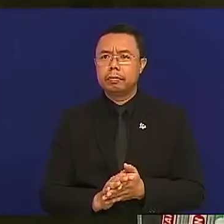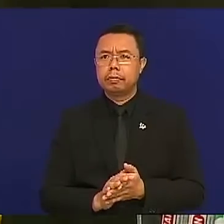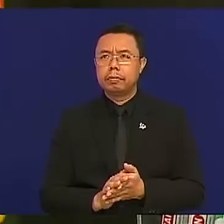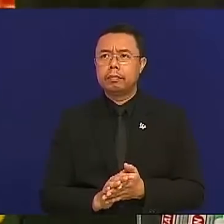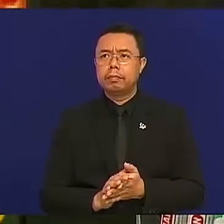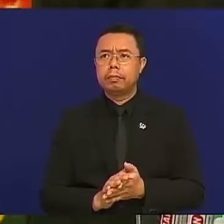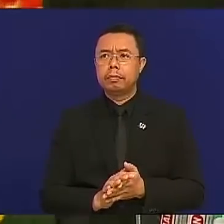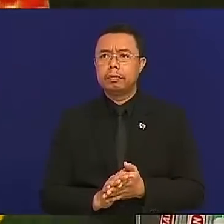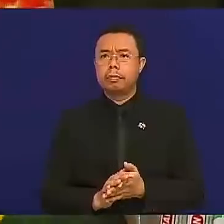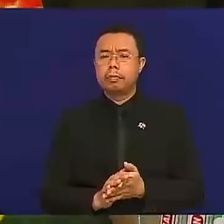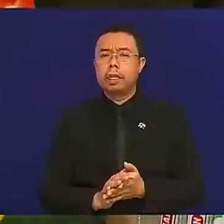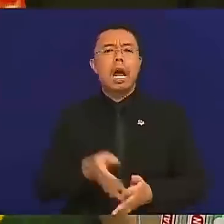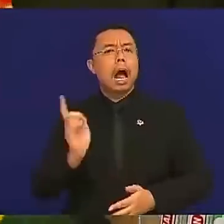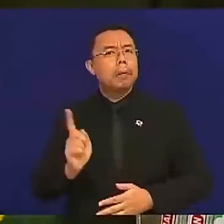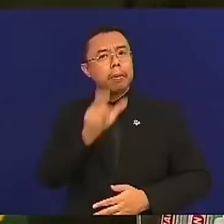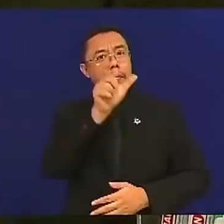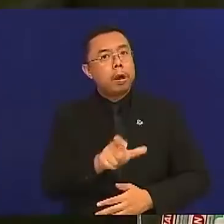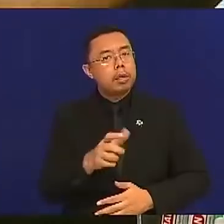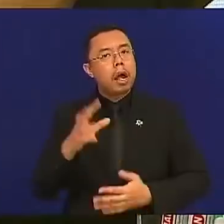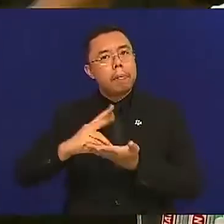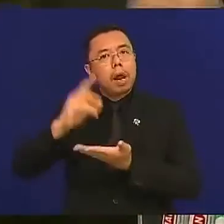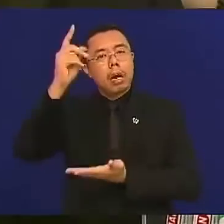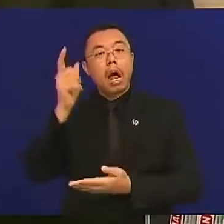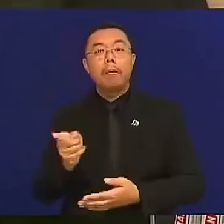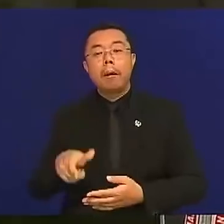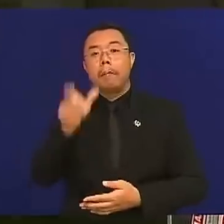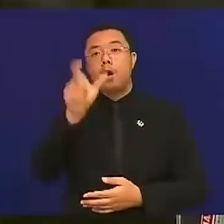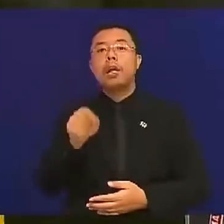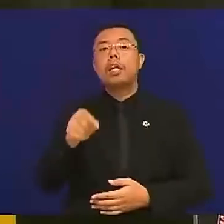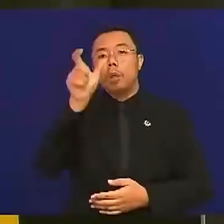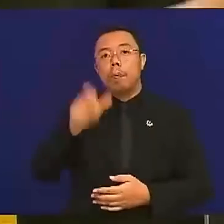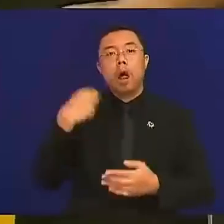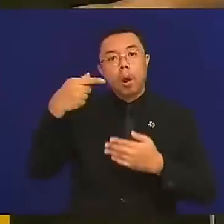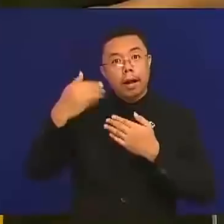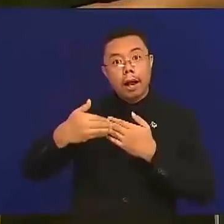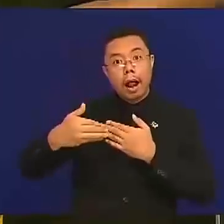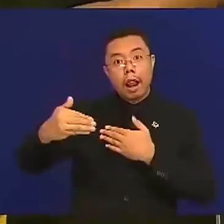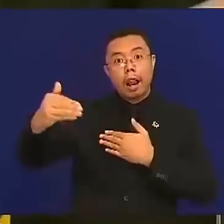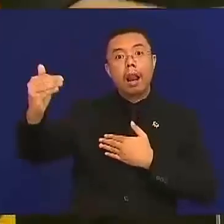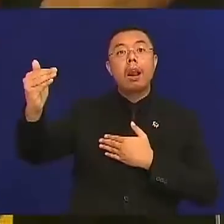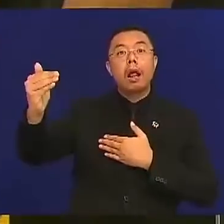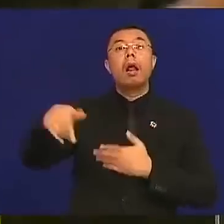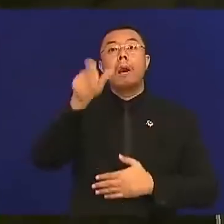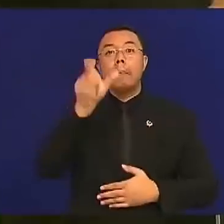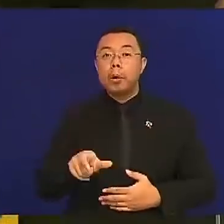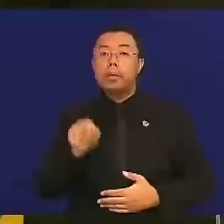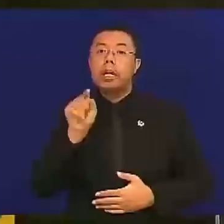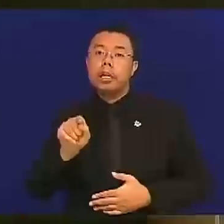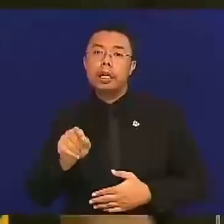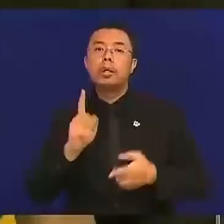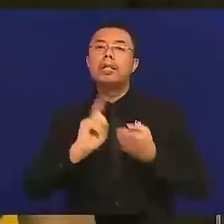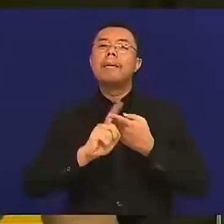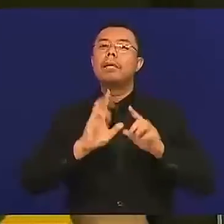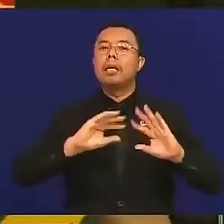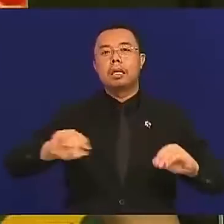Ya. Kenapa manusia berharga? Karena manusia adalah makhluk kekal. Ya, manusia adalah